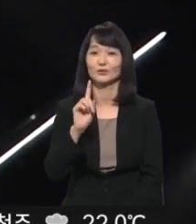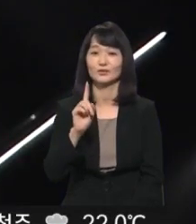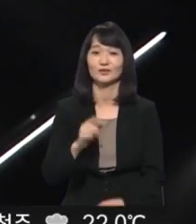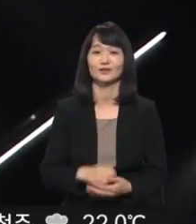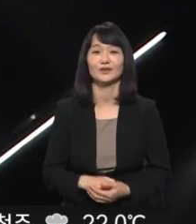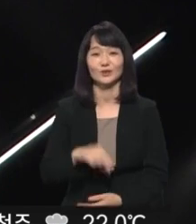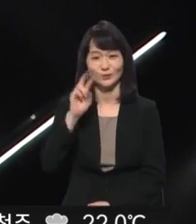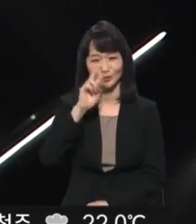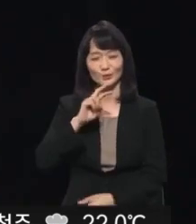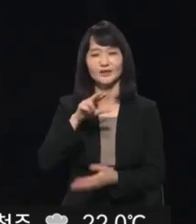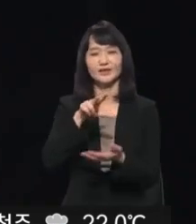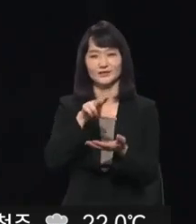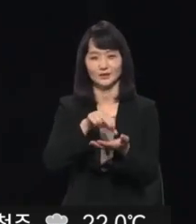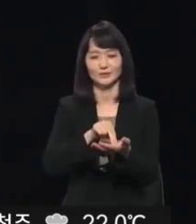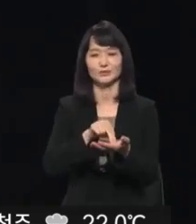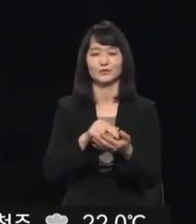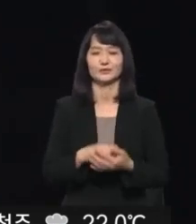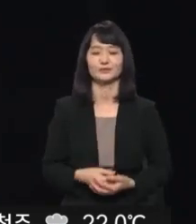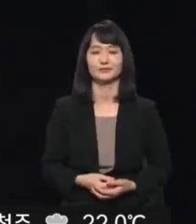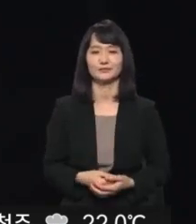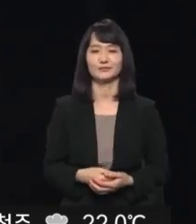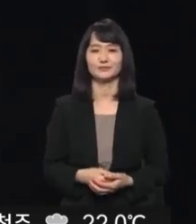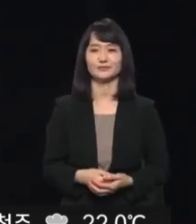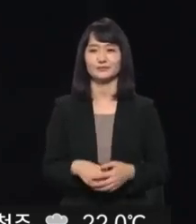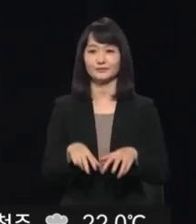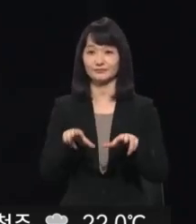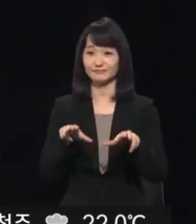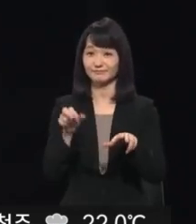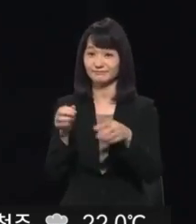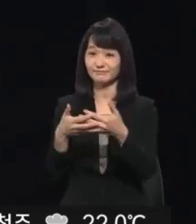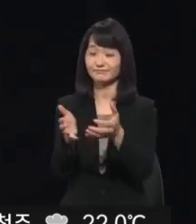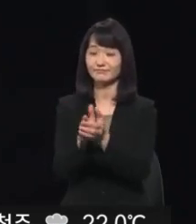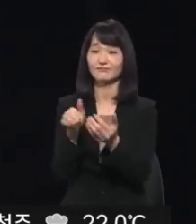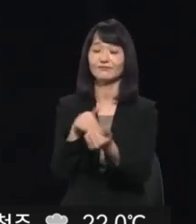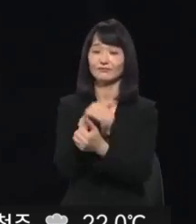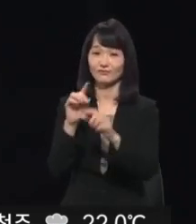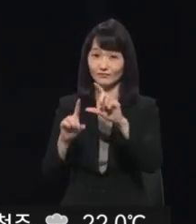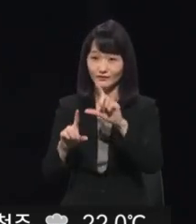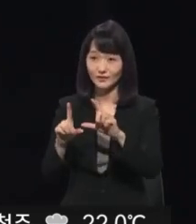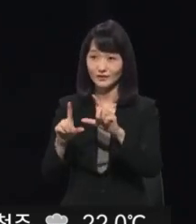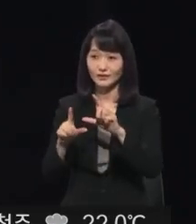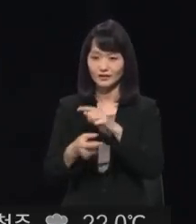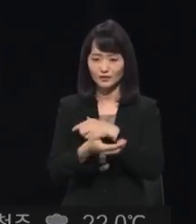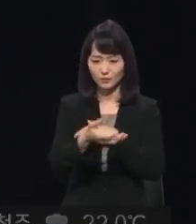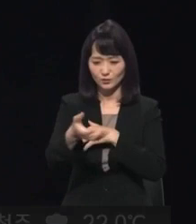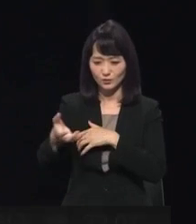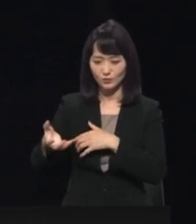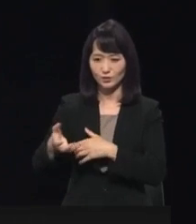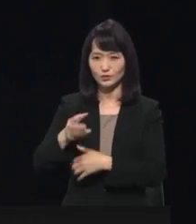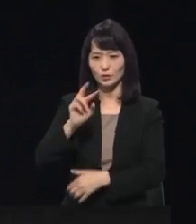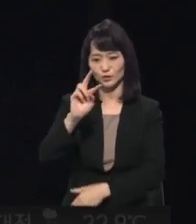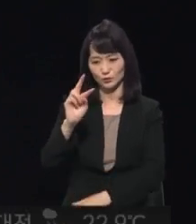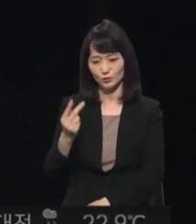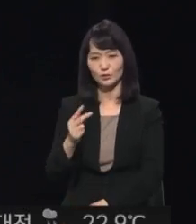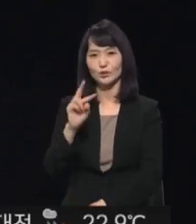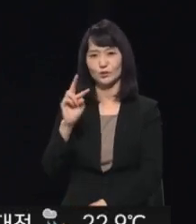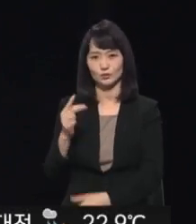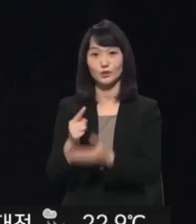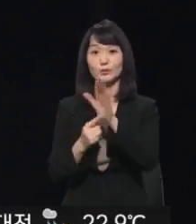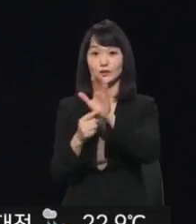노래 제목이기도 한 되요 어 지금의 집권여당 상황을 돌고 돌아 로호 표현한 분이